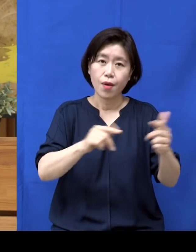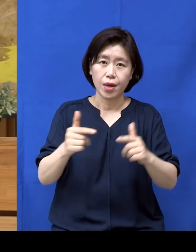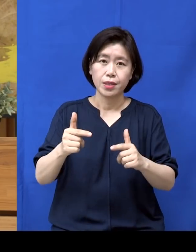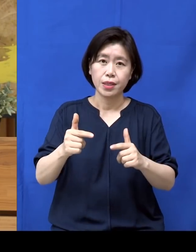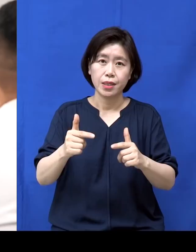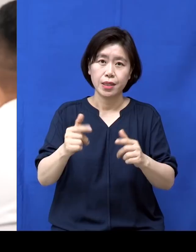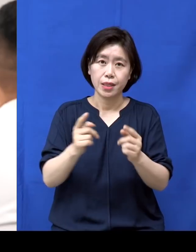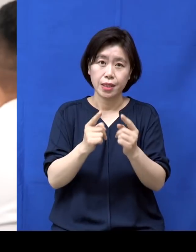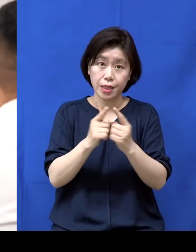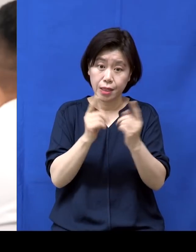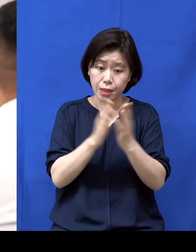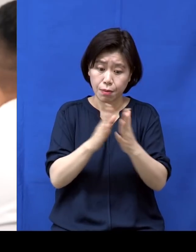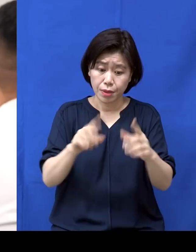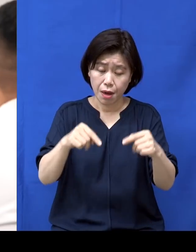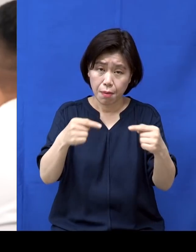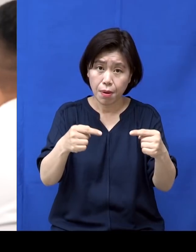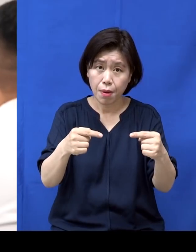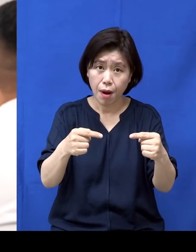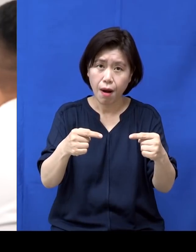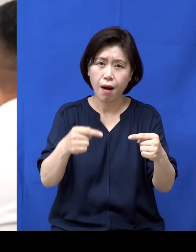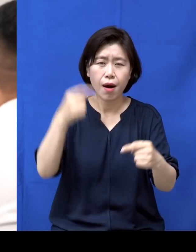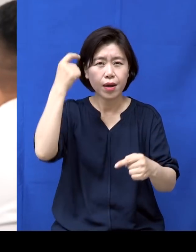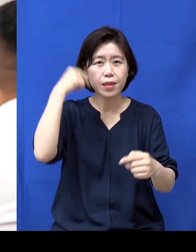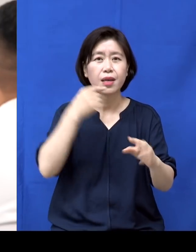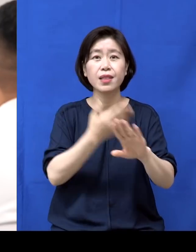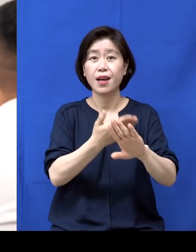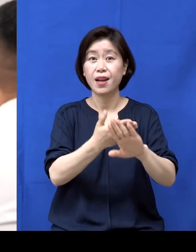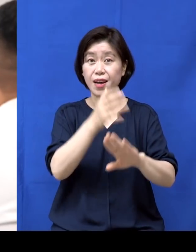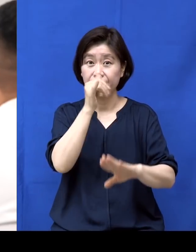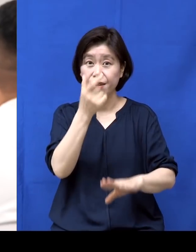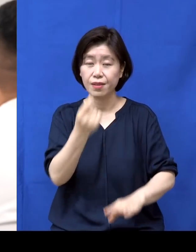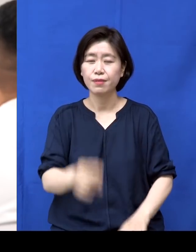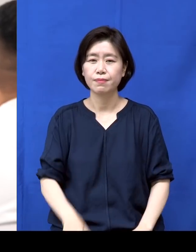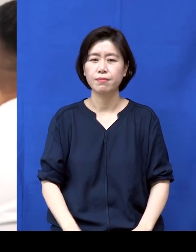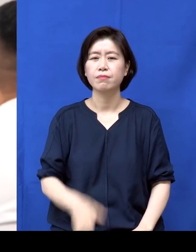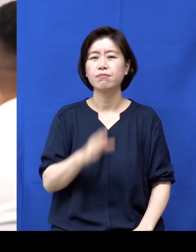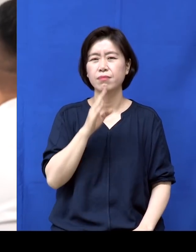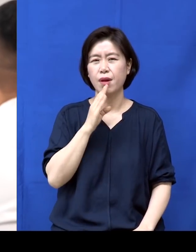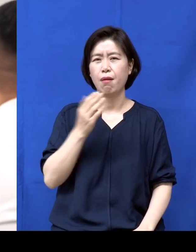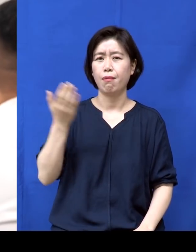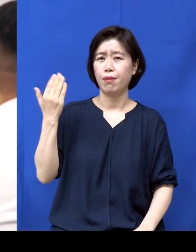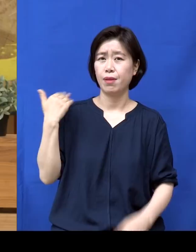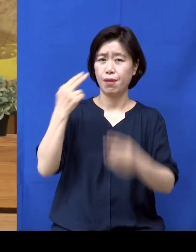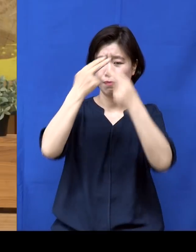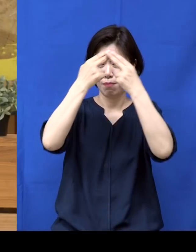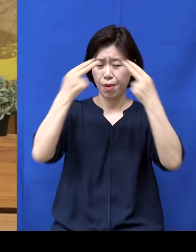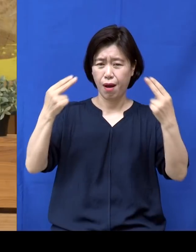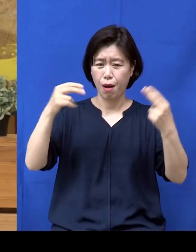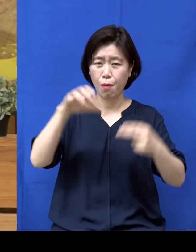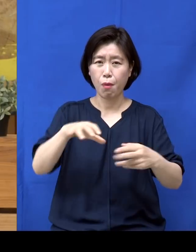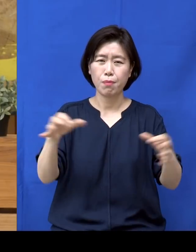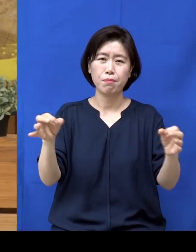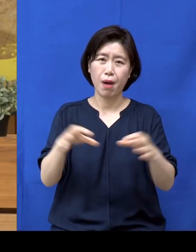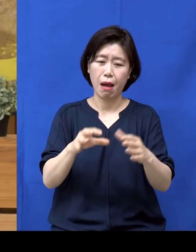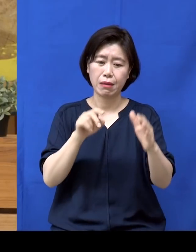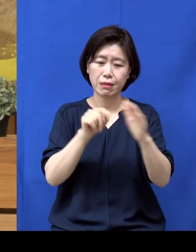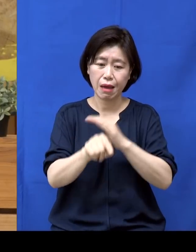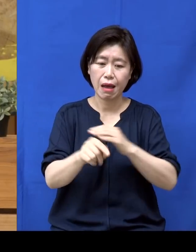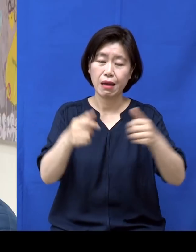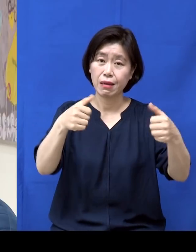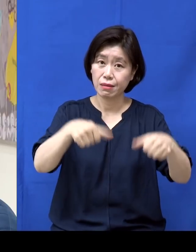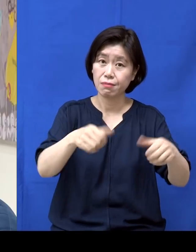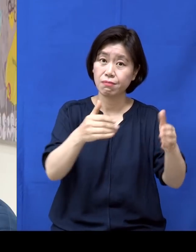달랐을 것 같아요. 그렇죠. 말씀하신 대로 그 전까지 장례식장에 가더라도 네네. 빈소에 잠깐 그렇죠, 가서 식사하고 오는 네,